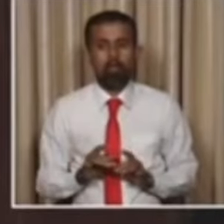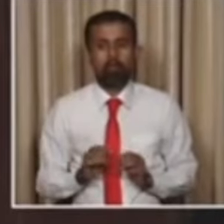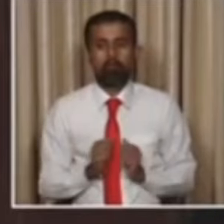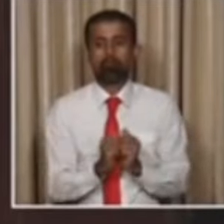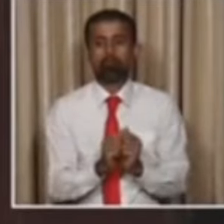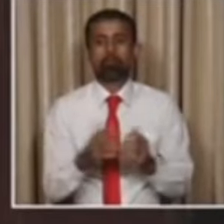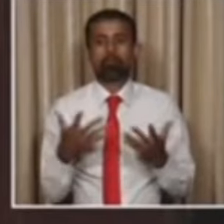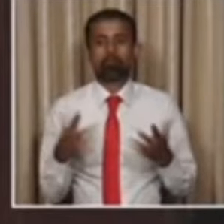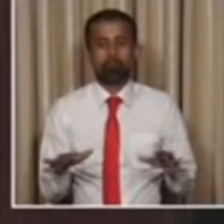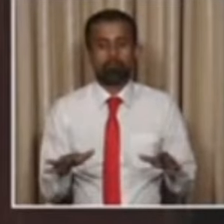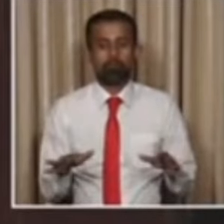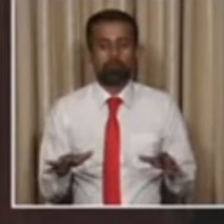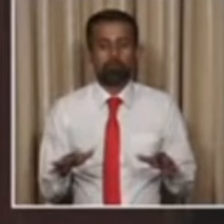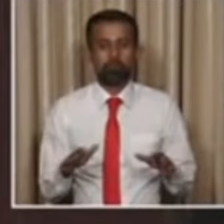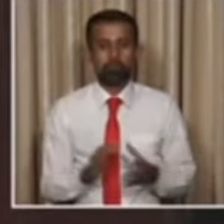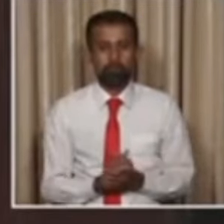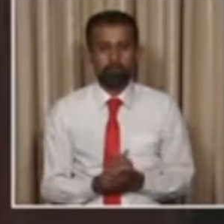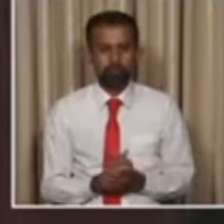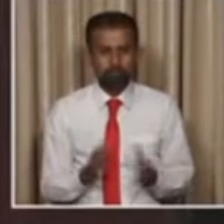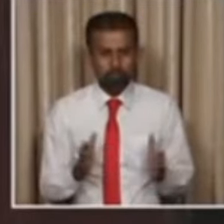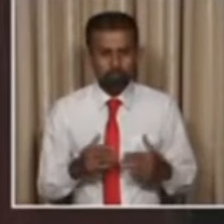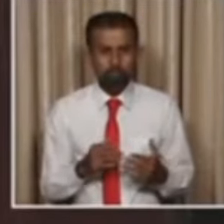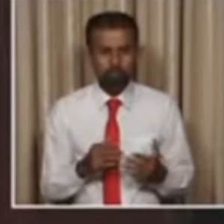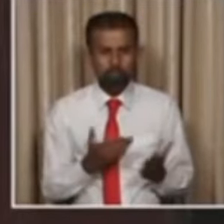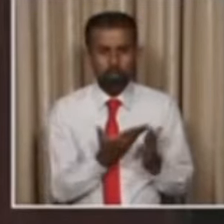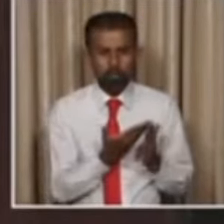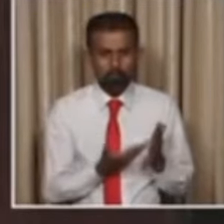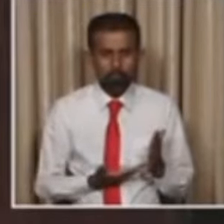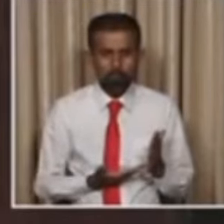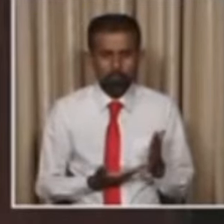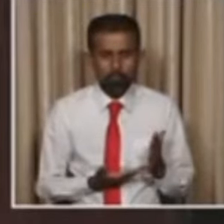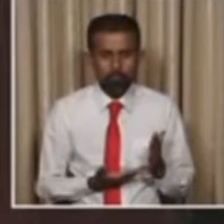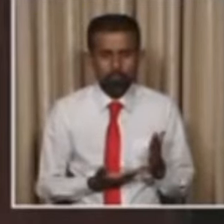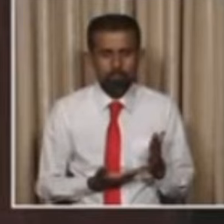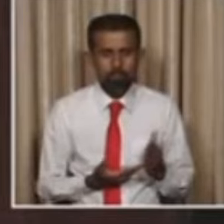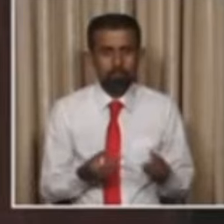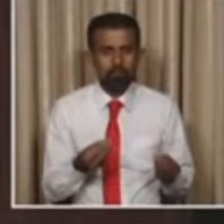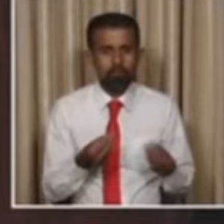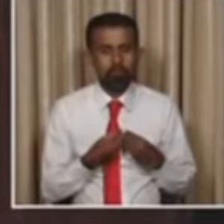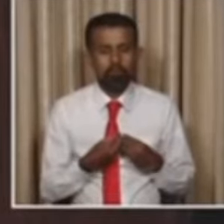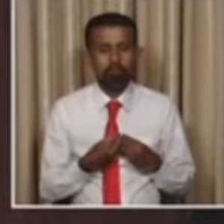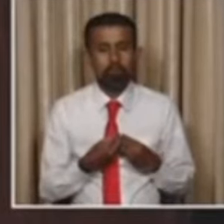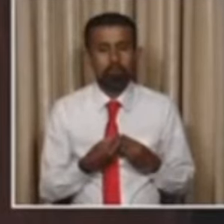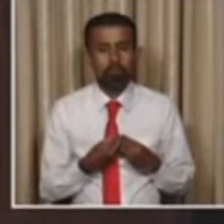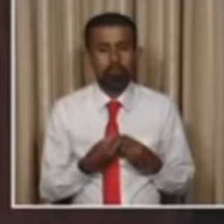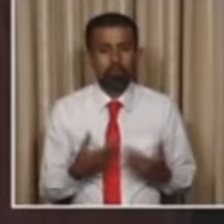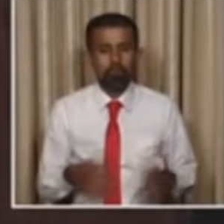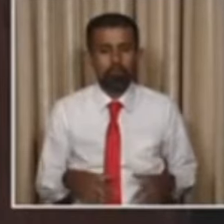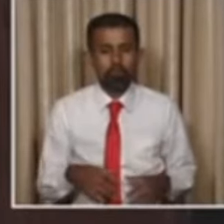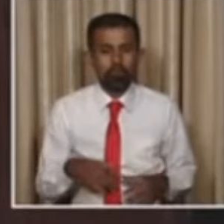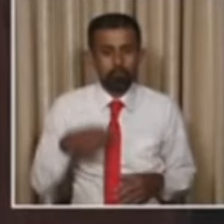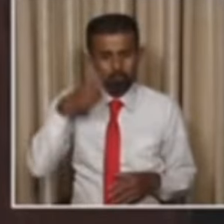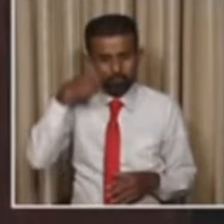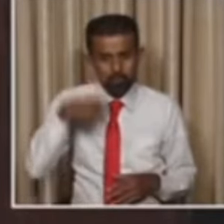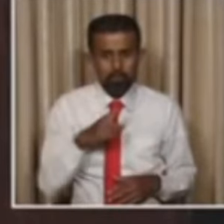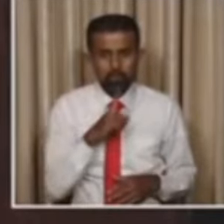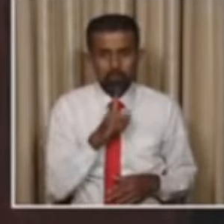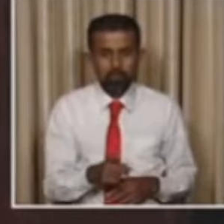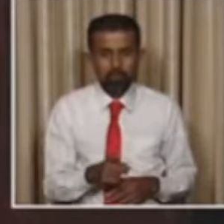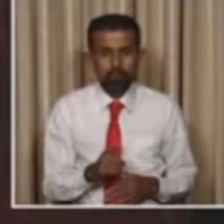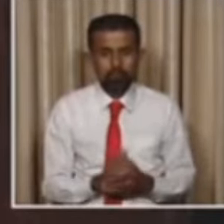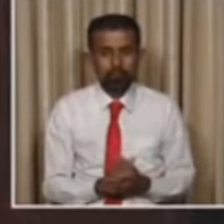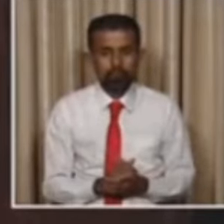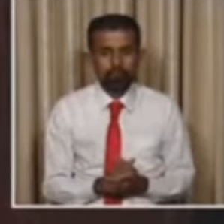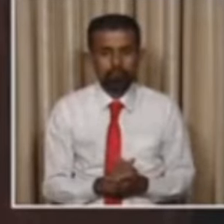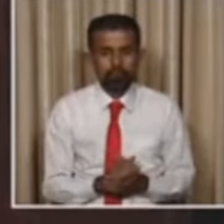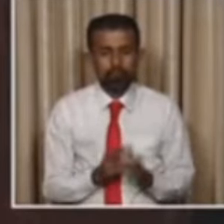වෙලා තියෙනවා. එතකොට ඒ වගේ තවත් තියෙනවා තව කොටසකට තව කට්ටියකට හම්බුනහම මේ සාක්ෂි දෙනකොට කියලා තියෙනවා